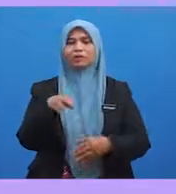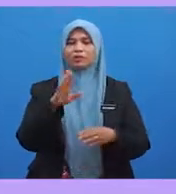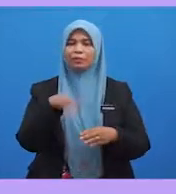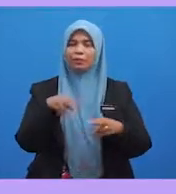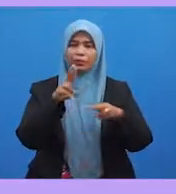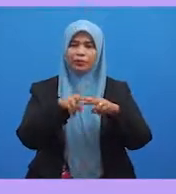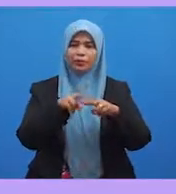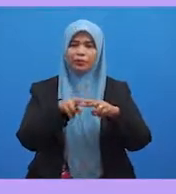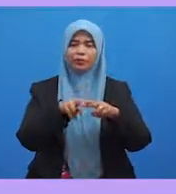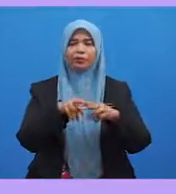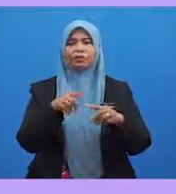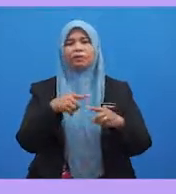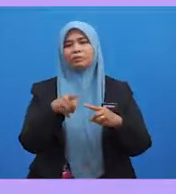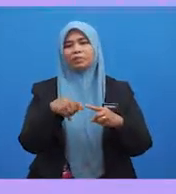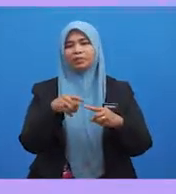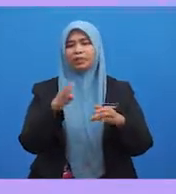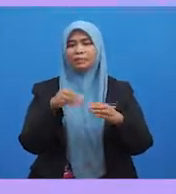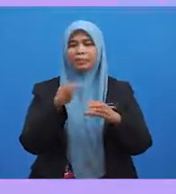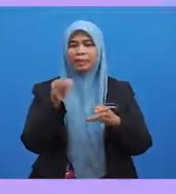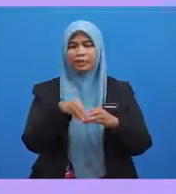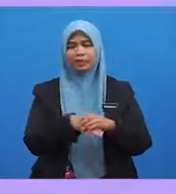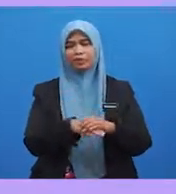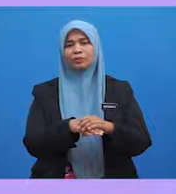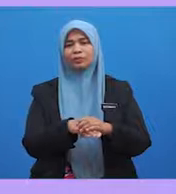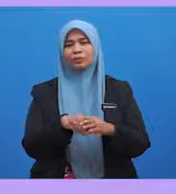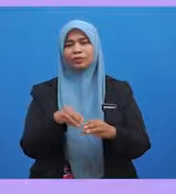sebelum duduk apabila masuk ke dalam masjid.